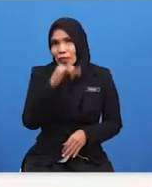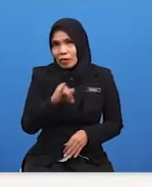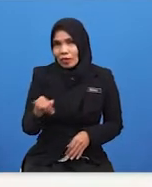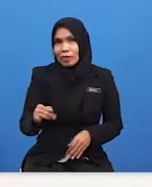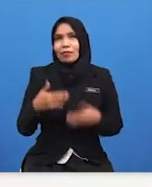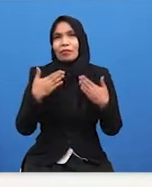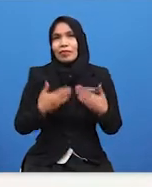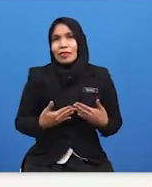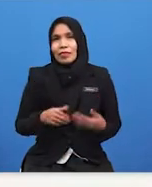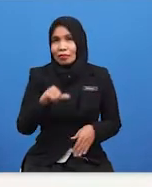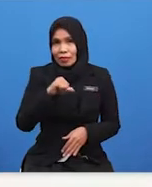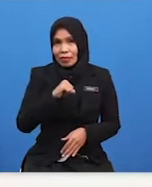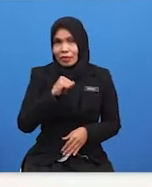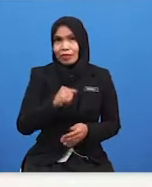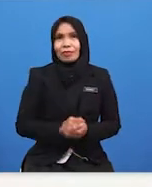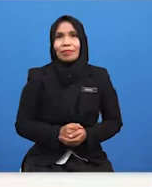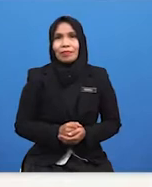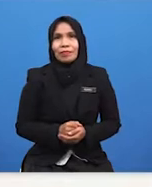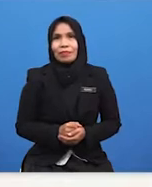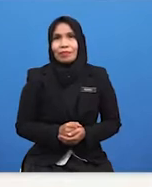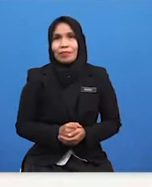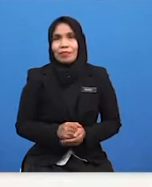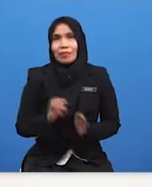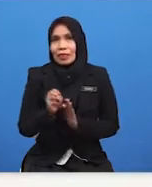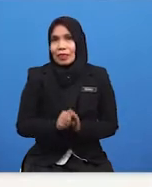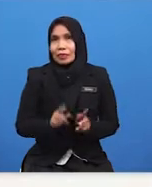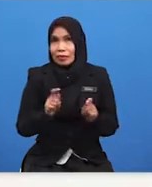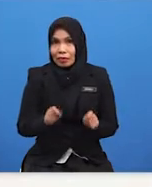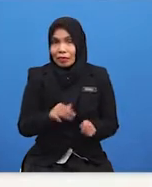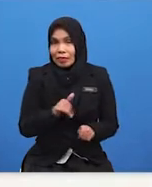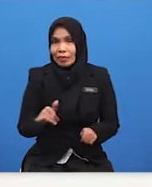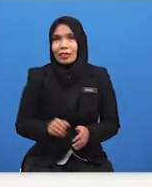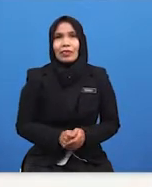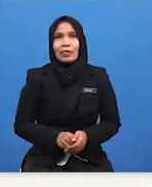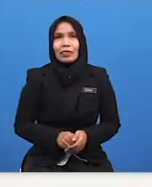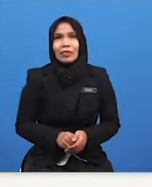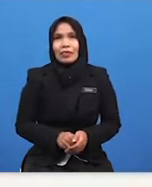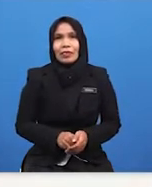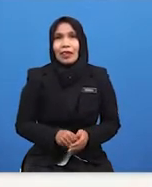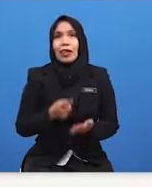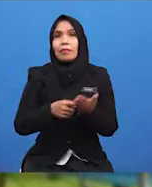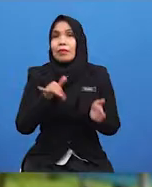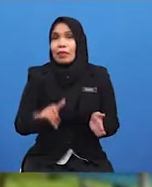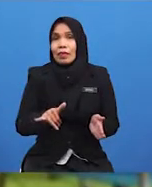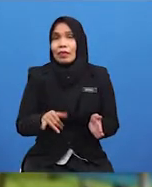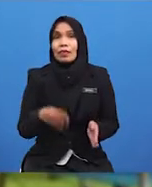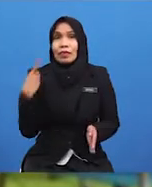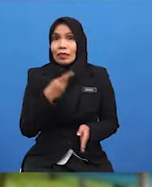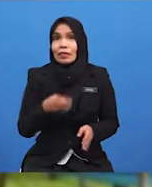sendiri semestinya kita buat semua perkara dengan baik